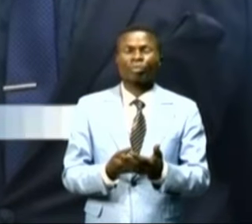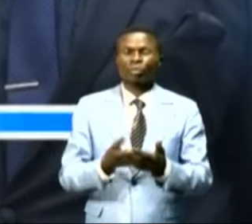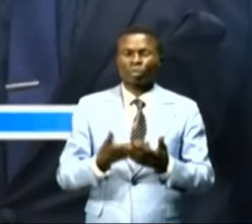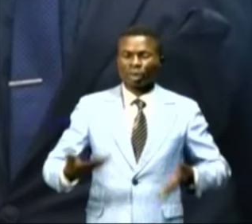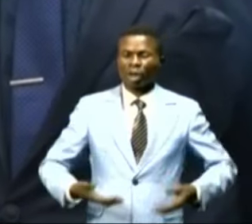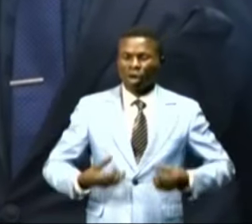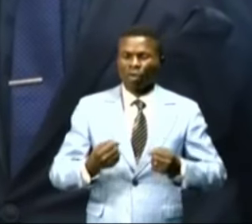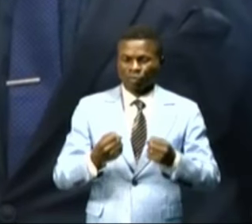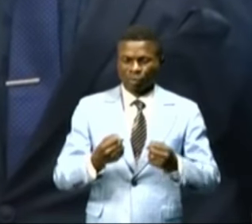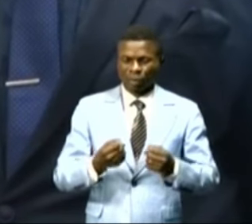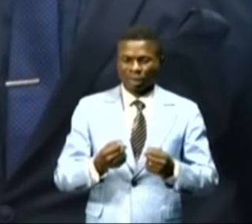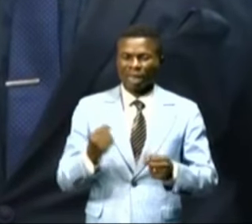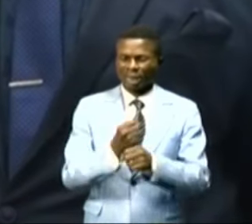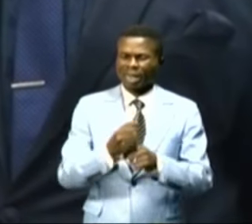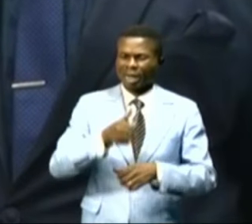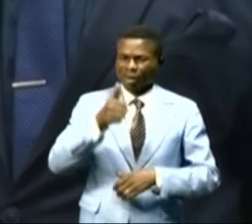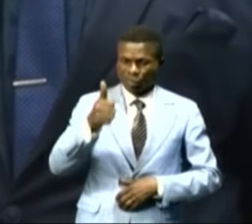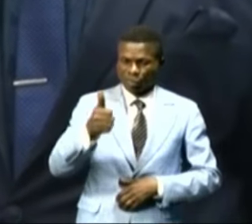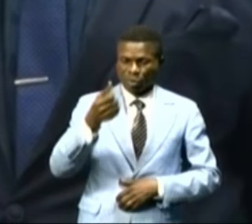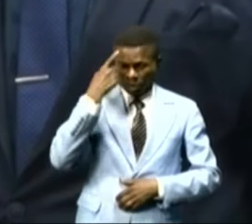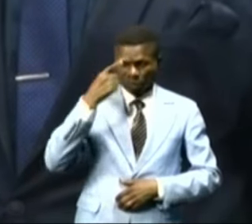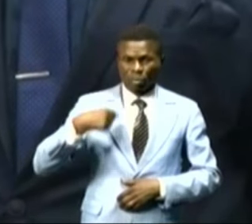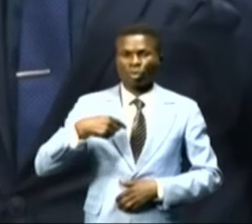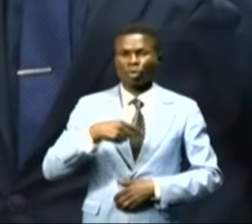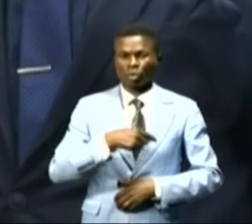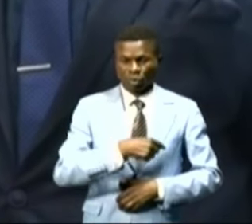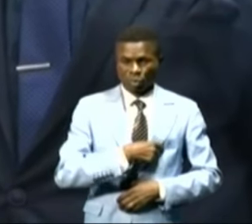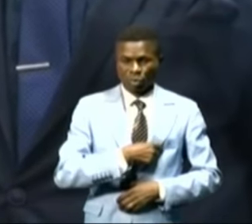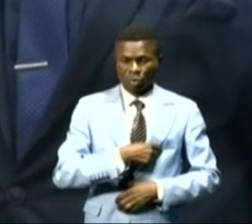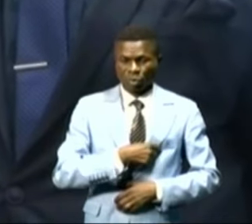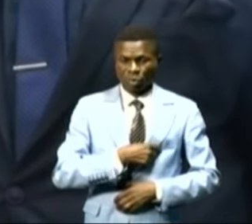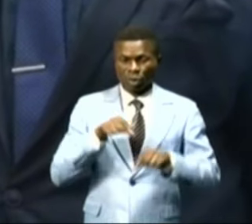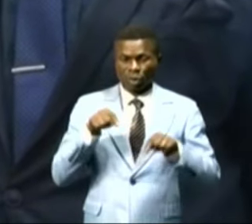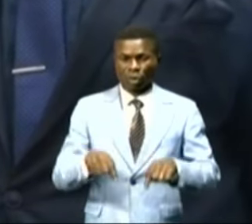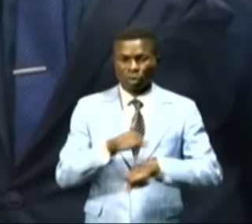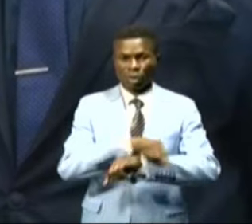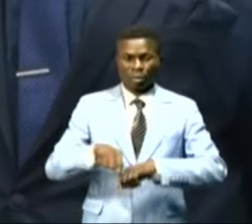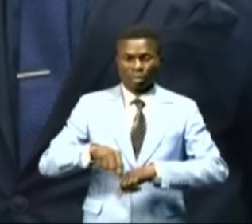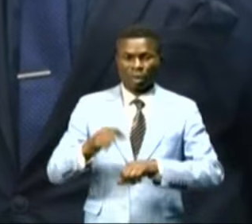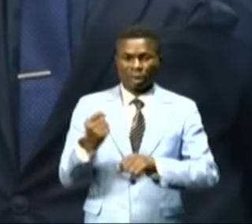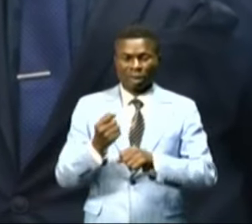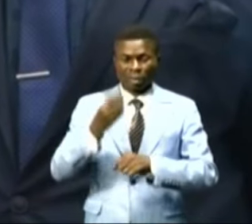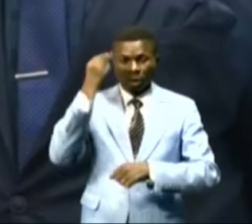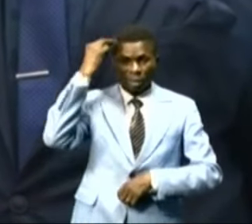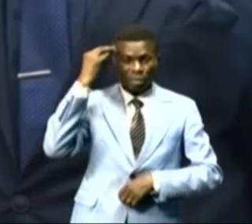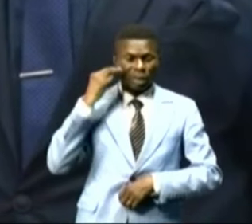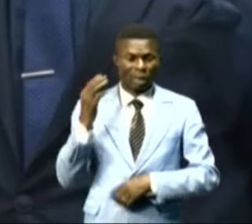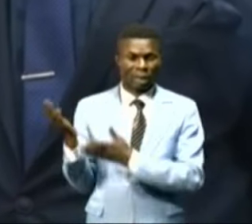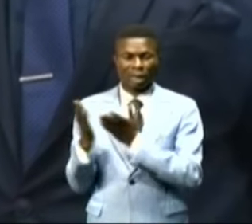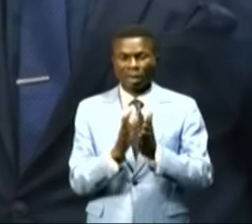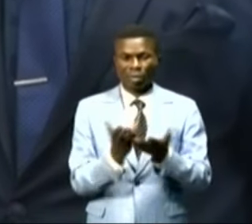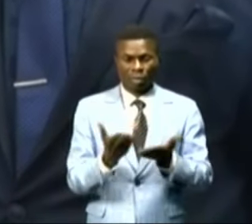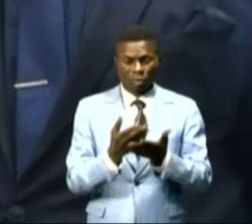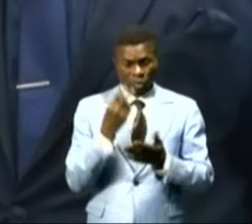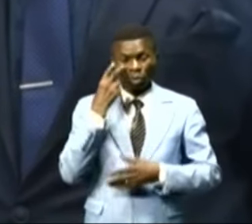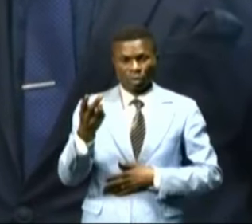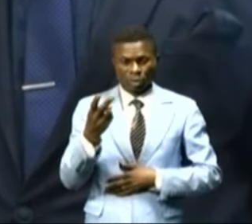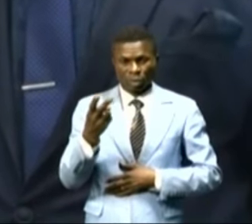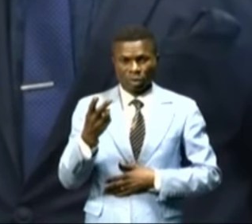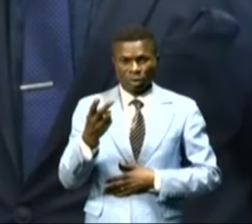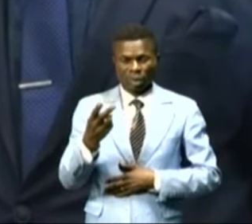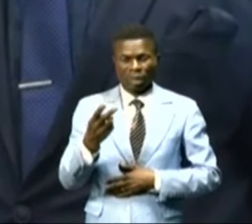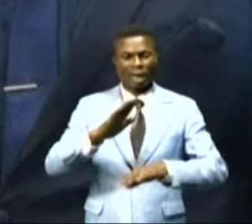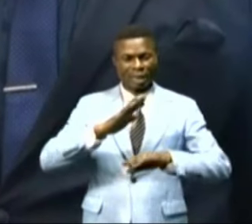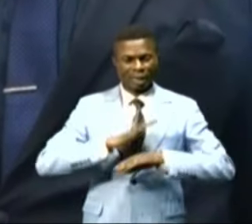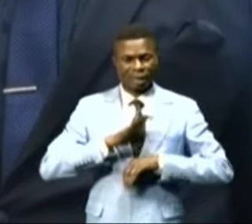une démonstration. Et pour nous qui sommes aujourd'hui au ministère du portefeuille, nous considérons que c'est un ouf de